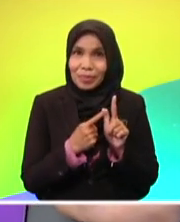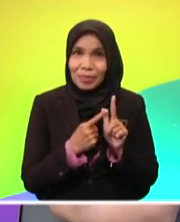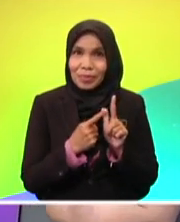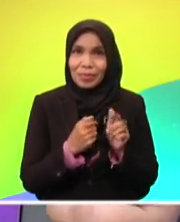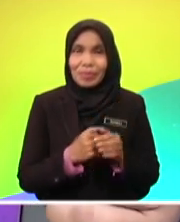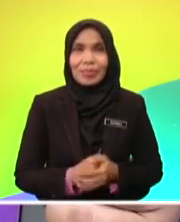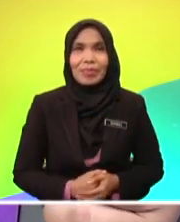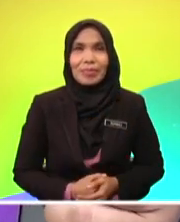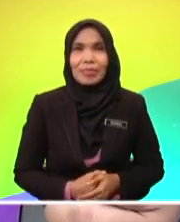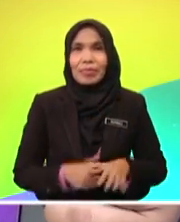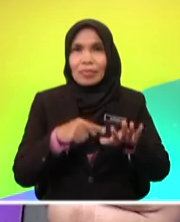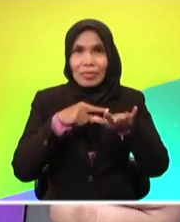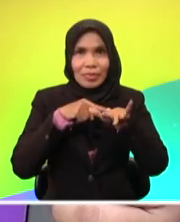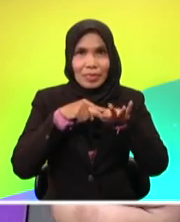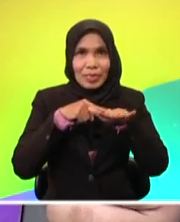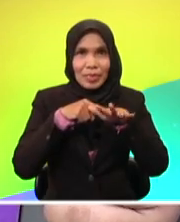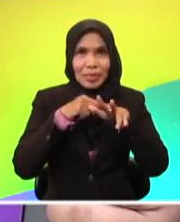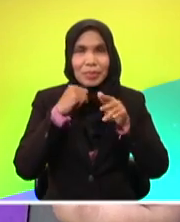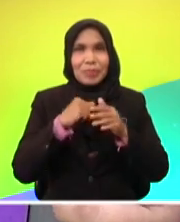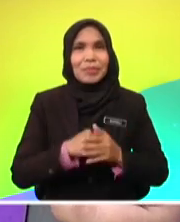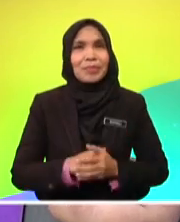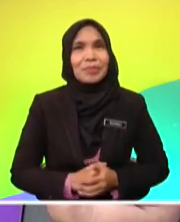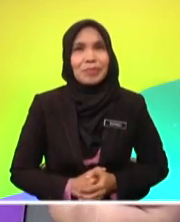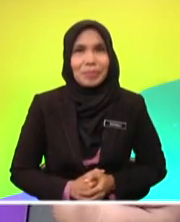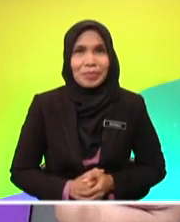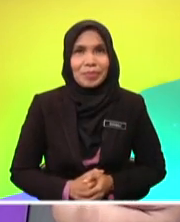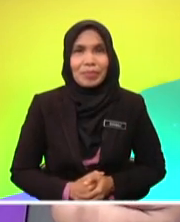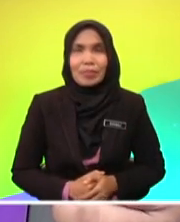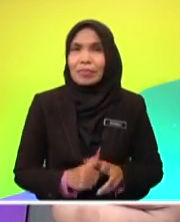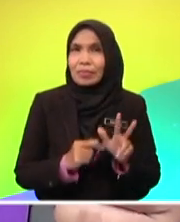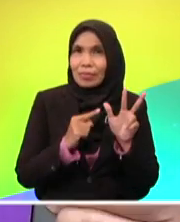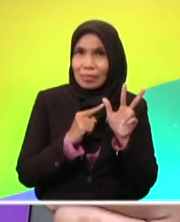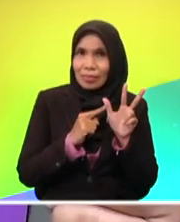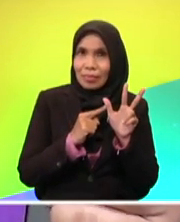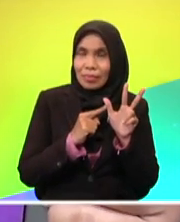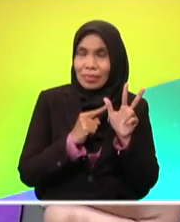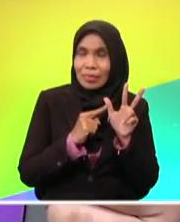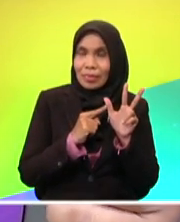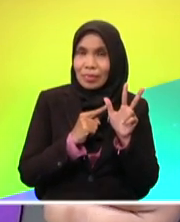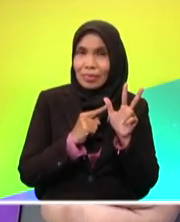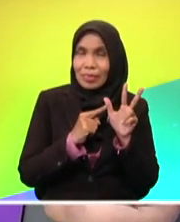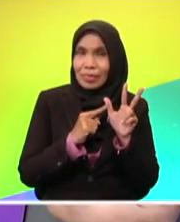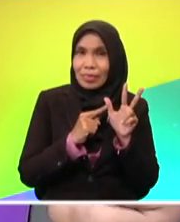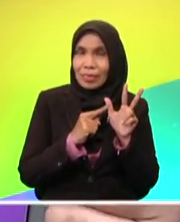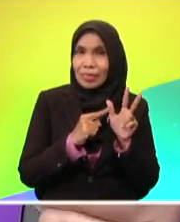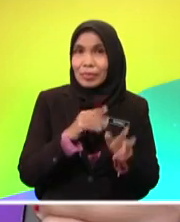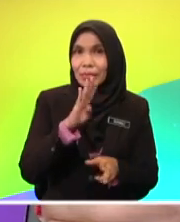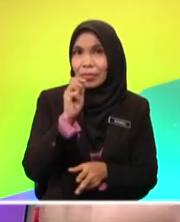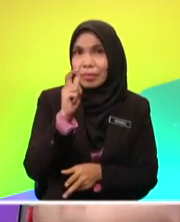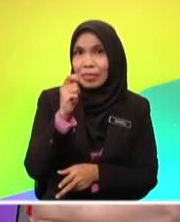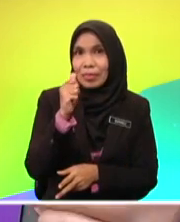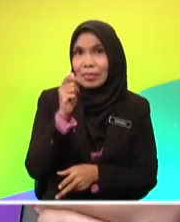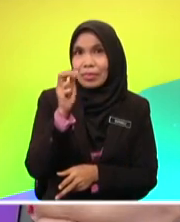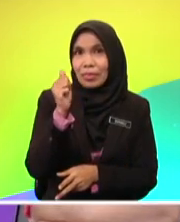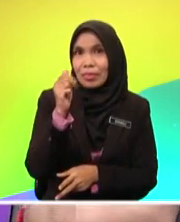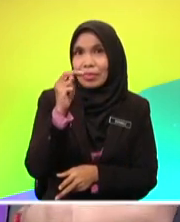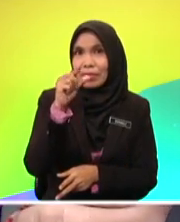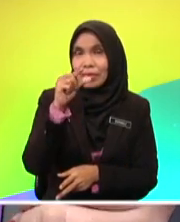adalah daun. Daun. Ha, seterusnya yang ketiga, batang. Batang. Dan yang terakhir